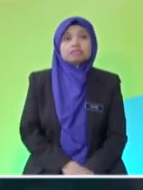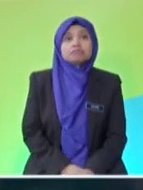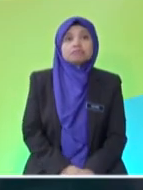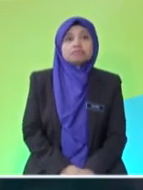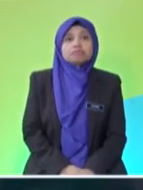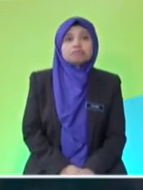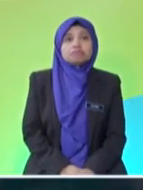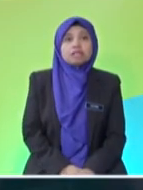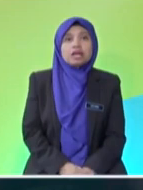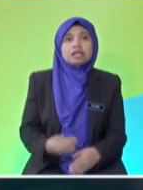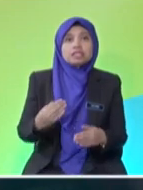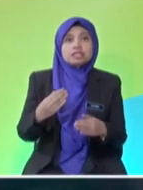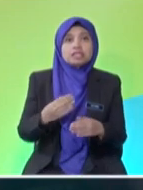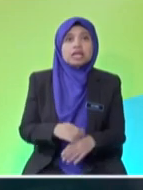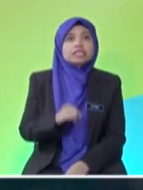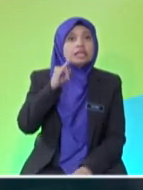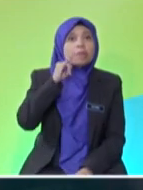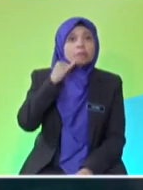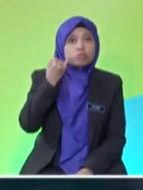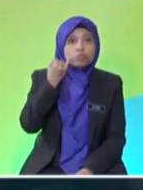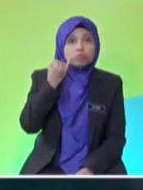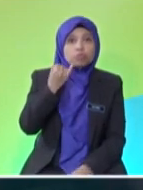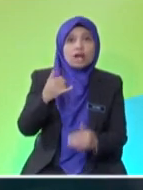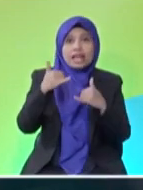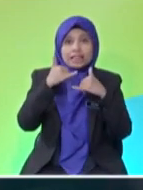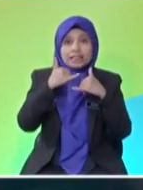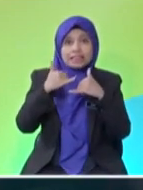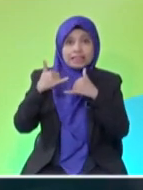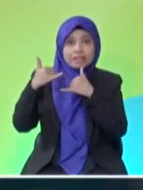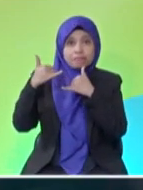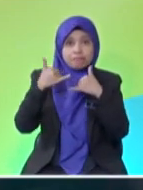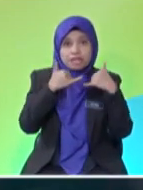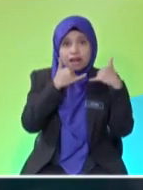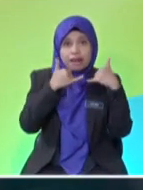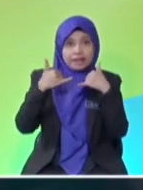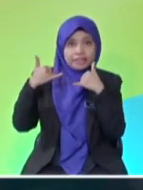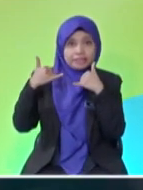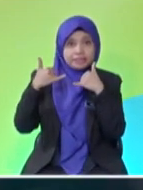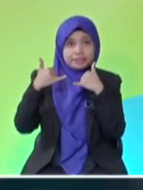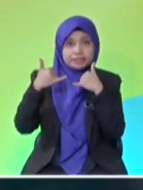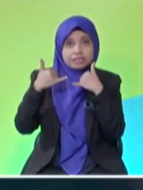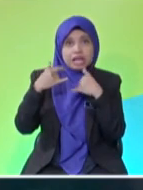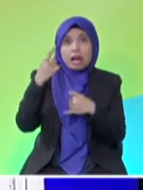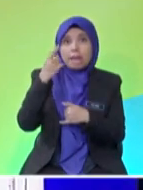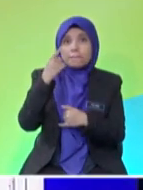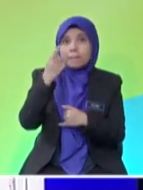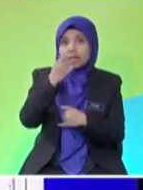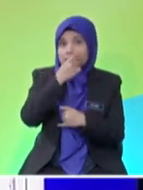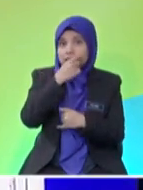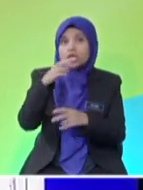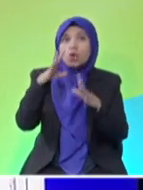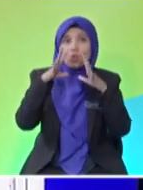7 kemudian ada buah buah mata kucing